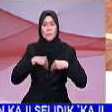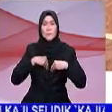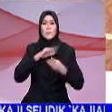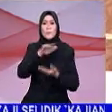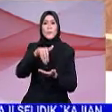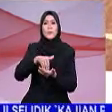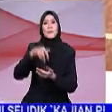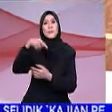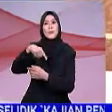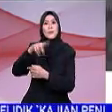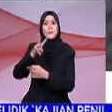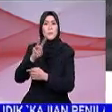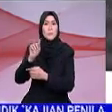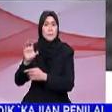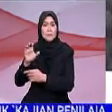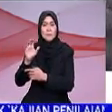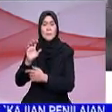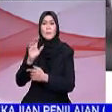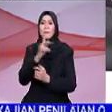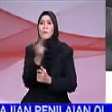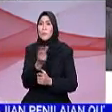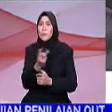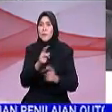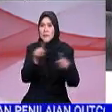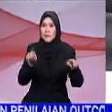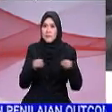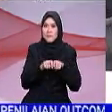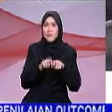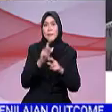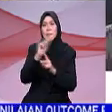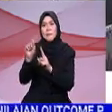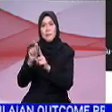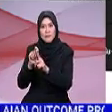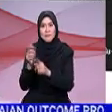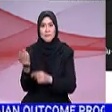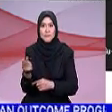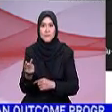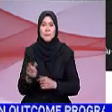Pusat Dagangan Dunia Kuala Lumpur pada kedua-dua tarikh berkenaan.